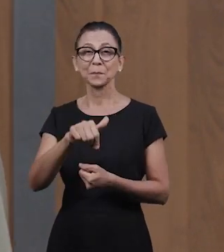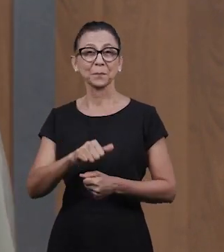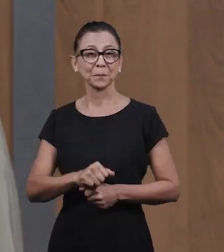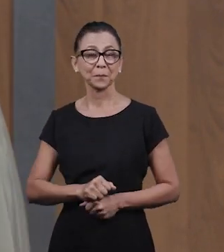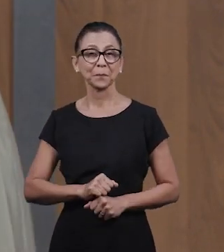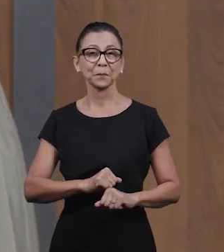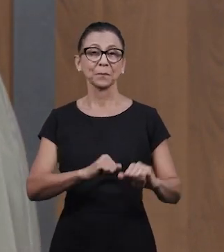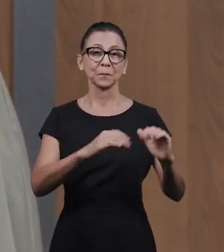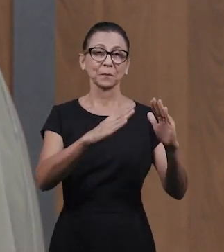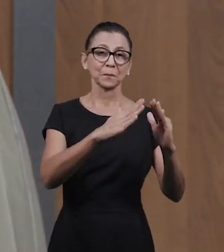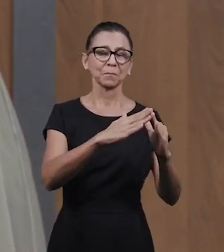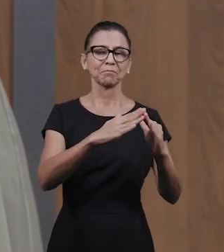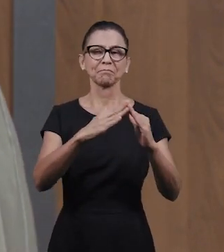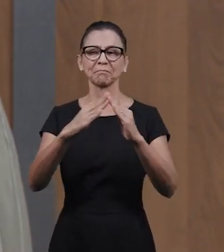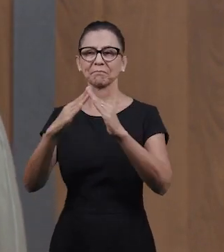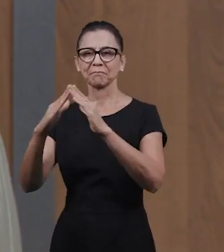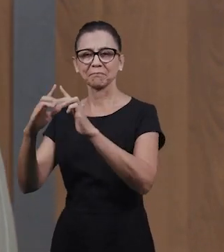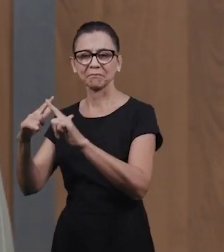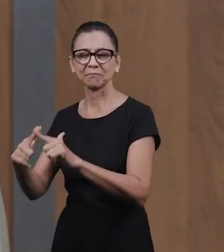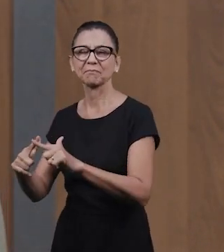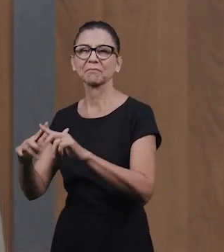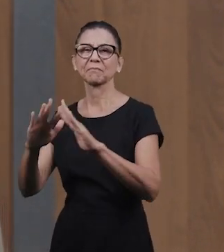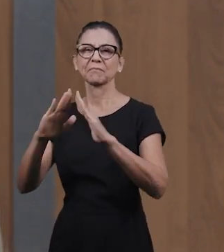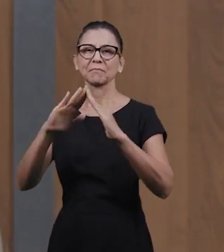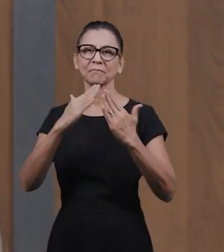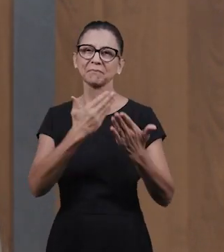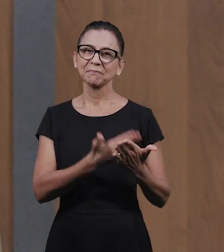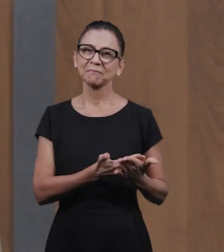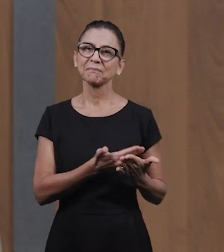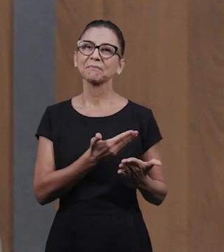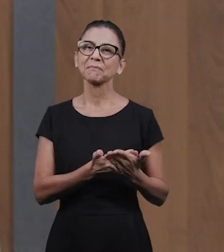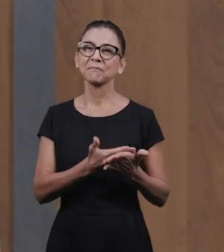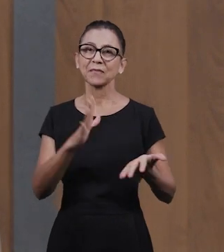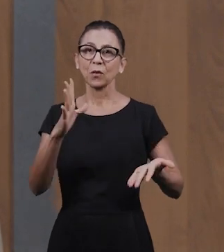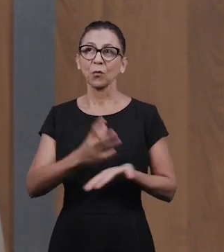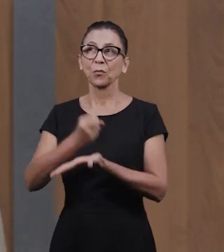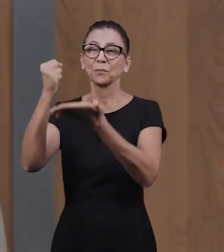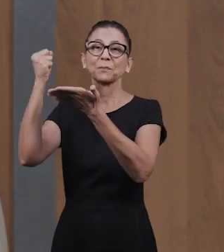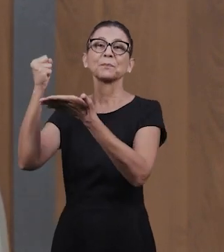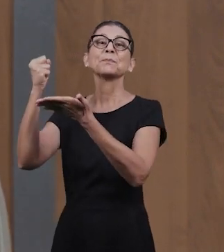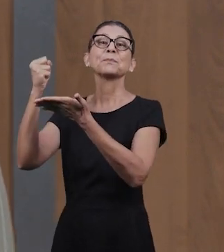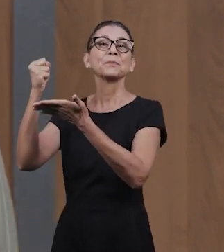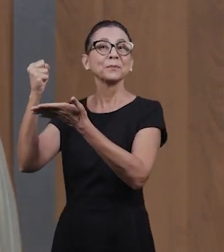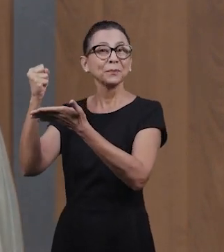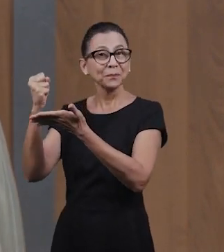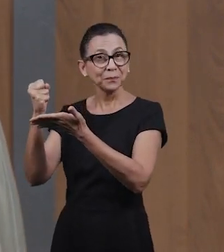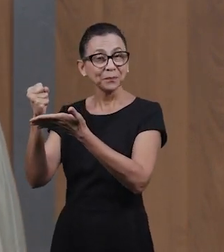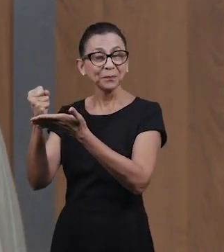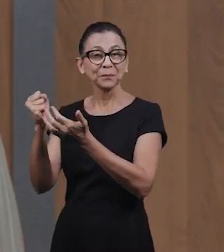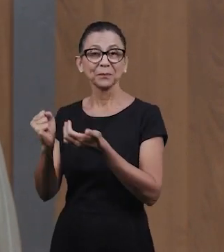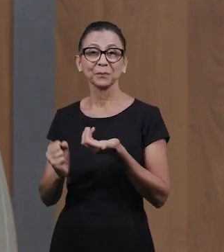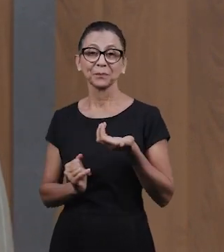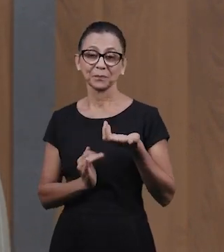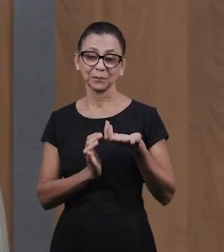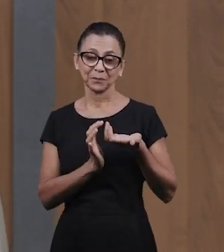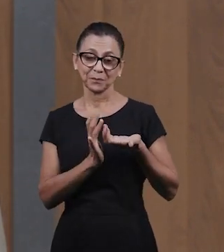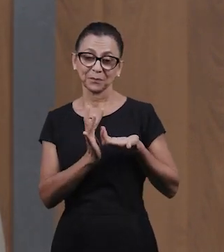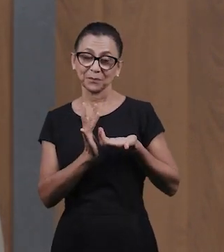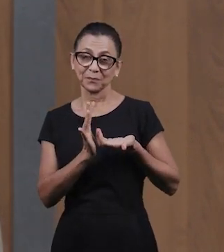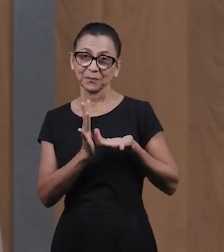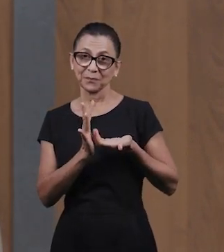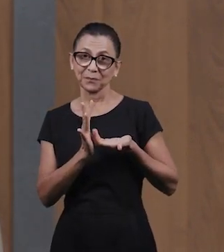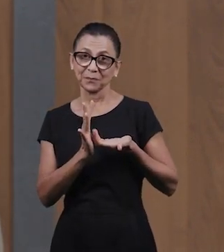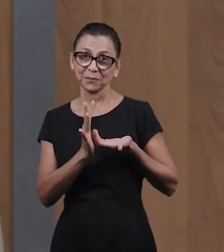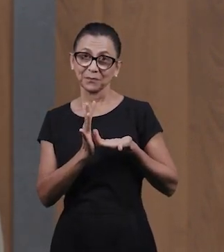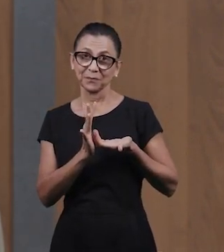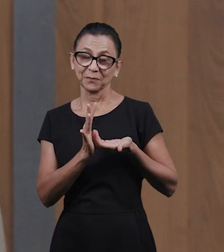qu'ils soient à la maison, à l'église, à l'école, ils seront enlevés. Que notre lampe